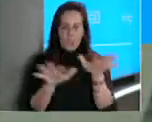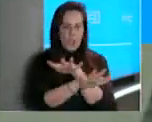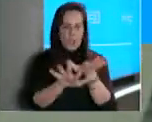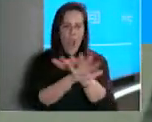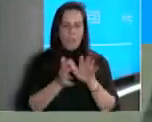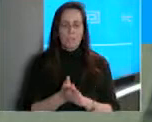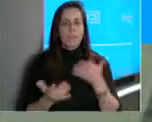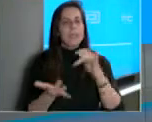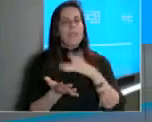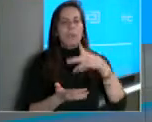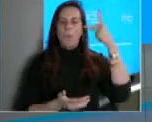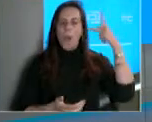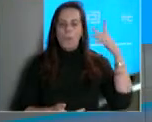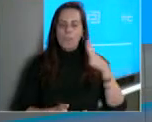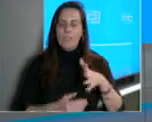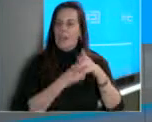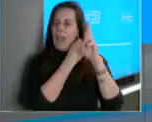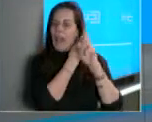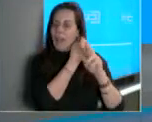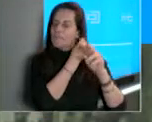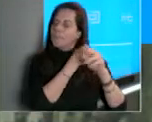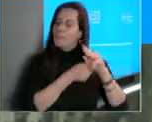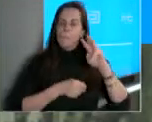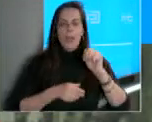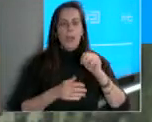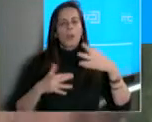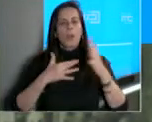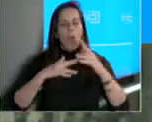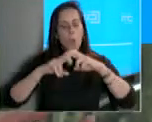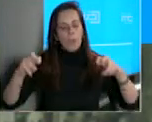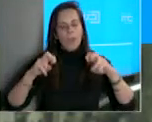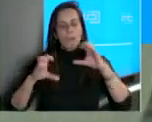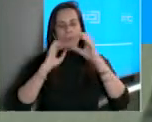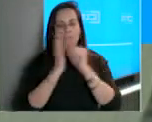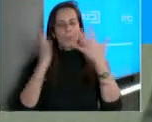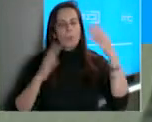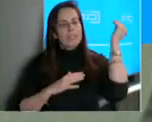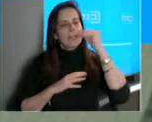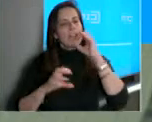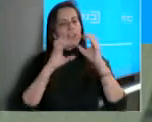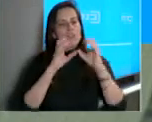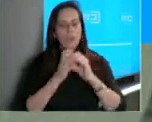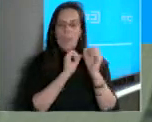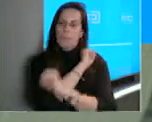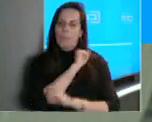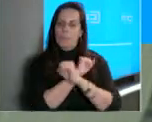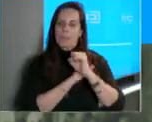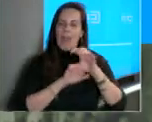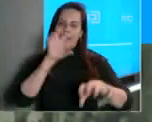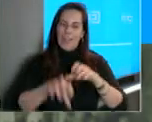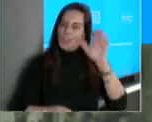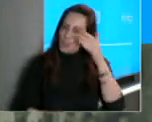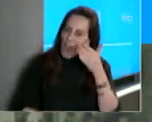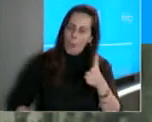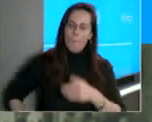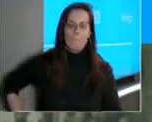ומתשתש. איתי נמצא כאן פרופסור רפי מן, חוקר תקשורת ועיתונות, היסטוריון מבית הספר לתקשורת באוניברסיטת אריאל. שלום